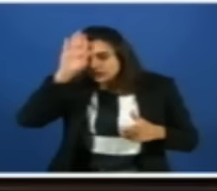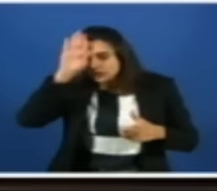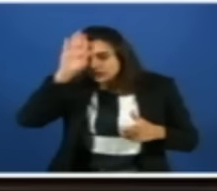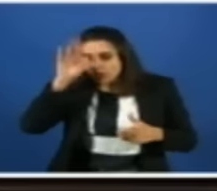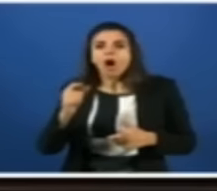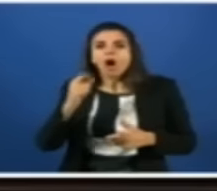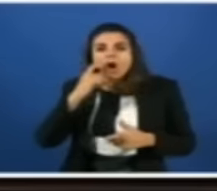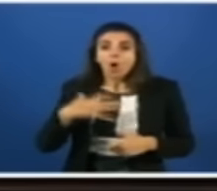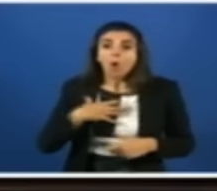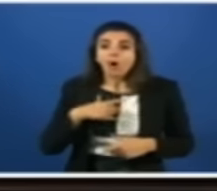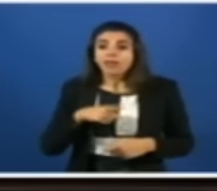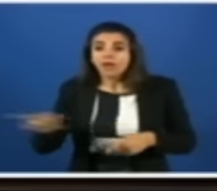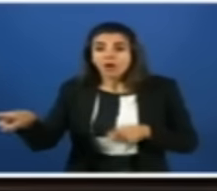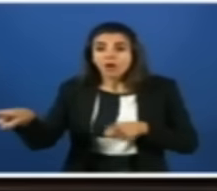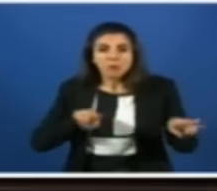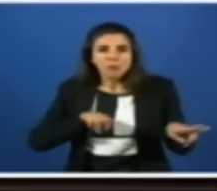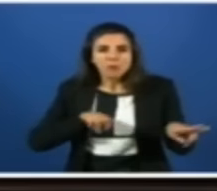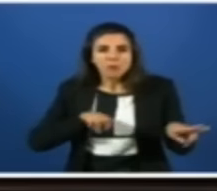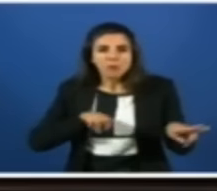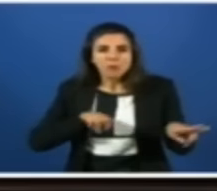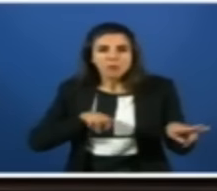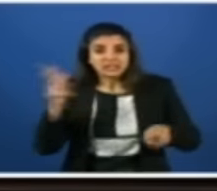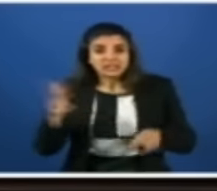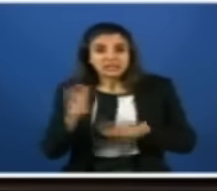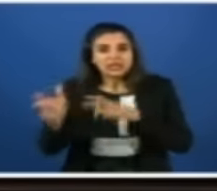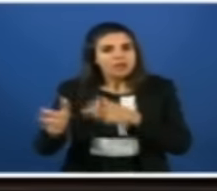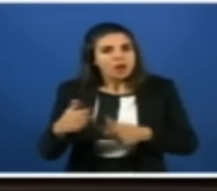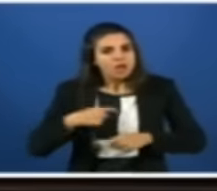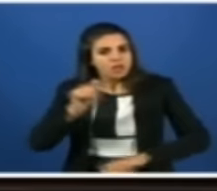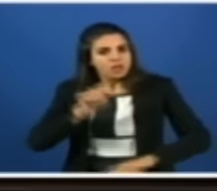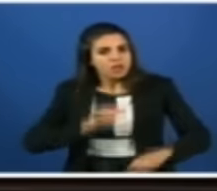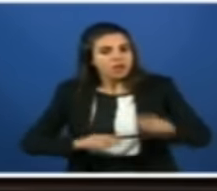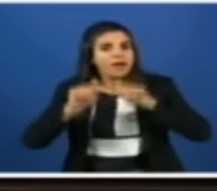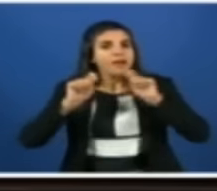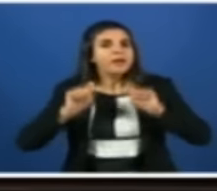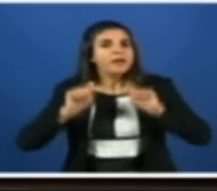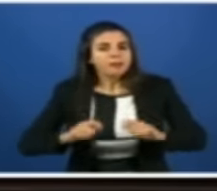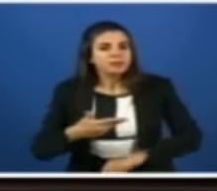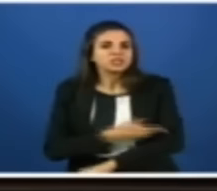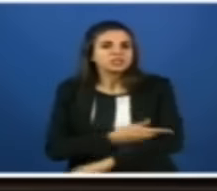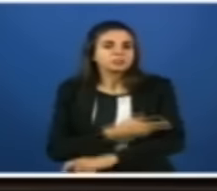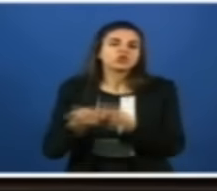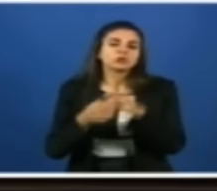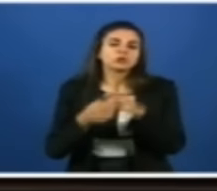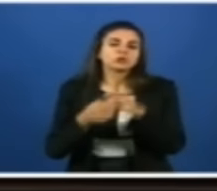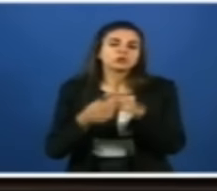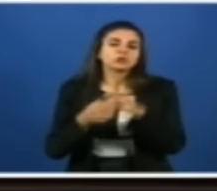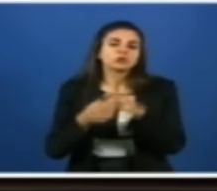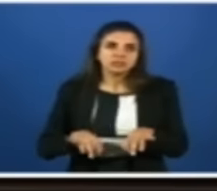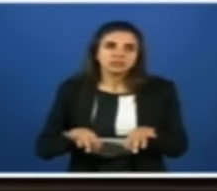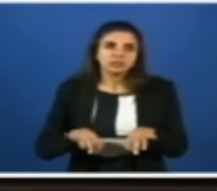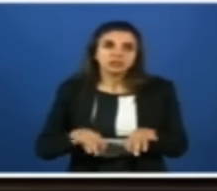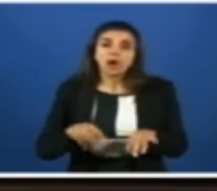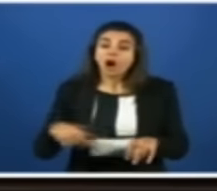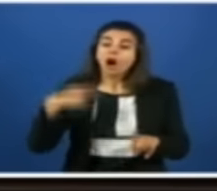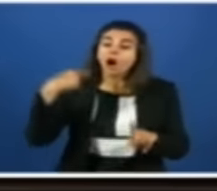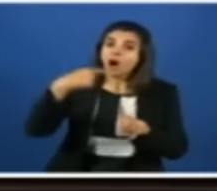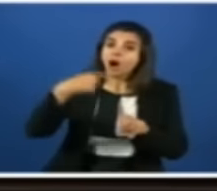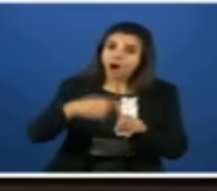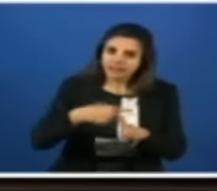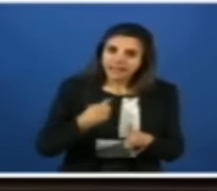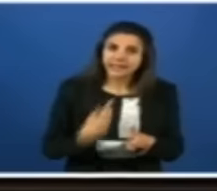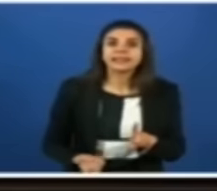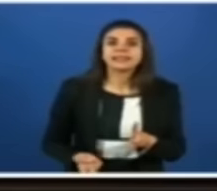Ankara-Konya hızlı trenlerini yaptık, hizmete verdik. Bununla da